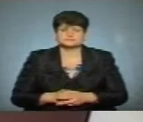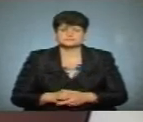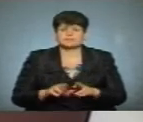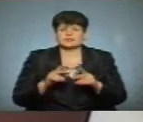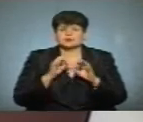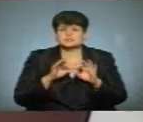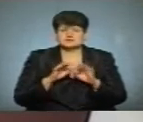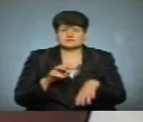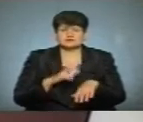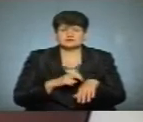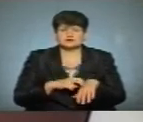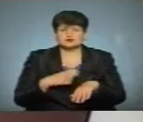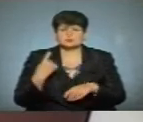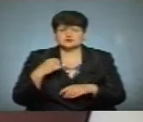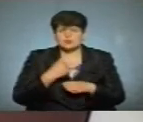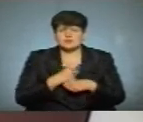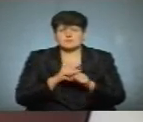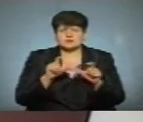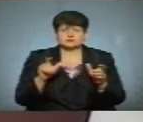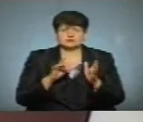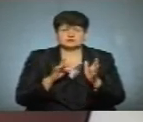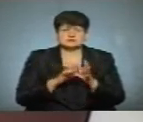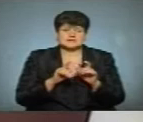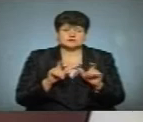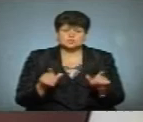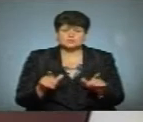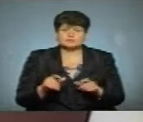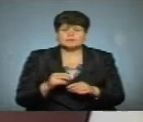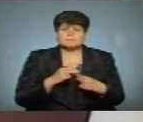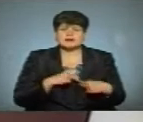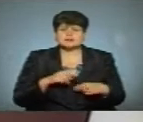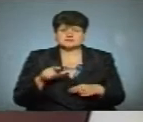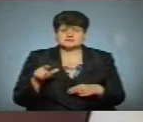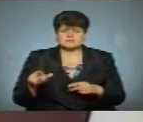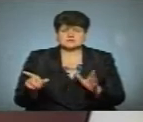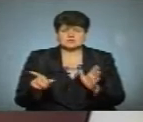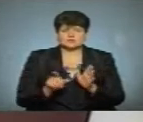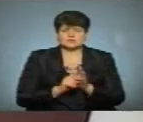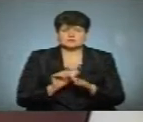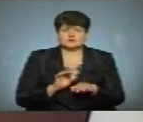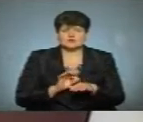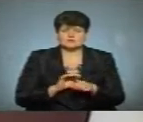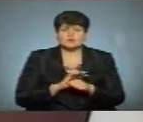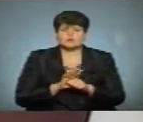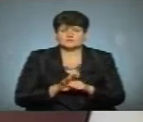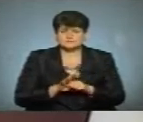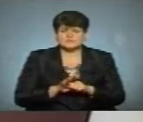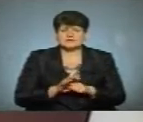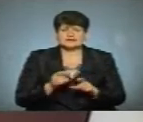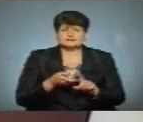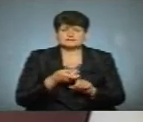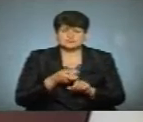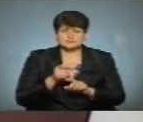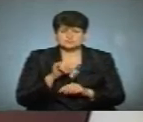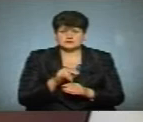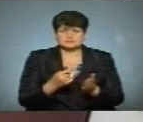розповів лікар-епідеміолог обласного лабораторного центру Володимир Паничев, працівниця дитсадка контактувала з хворим на коронавірус. Інфекцію в